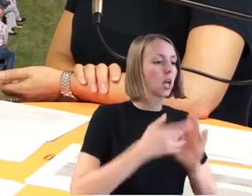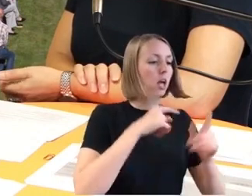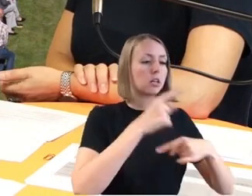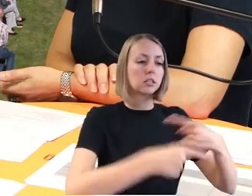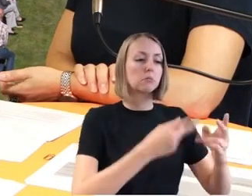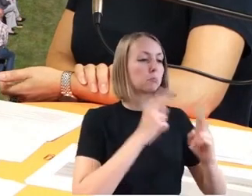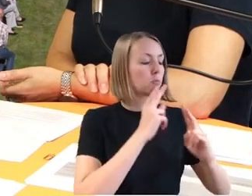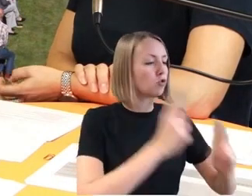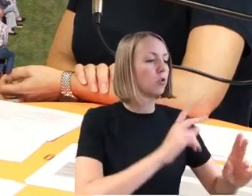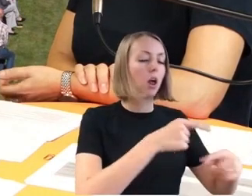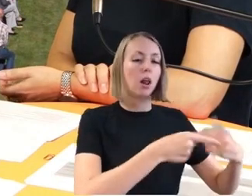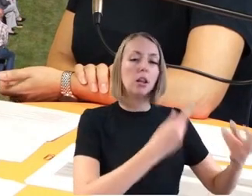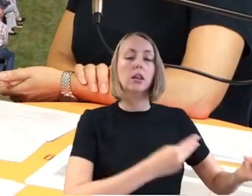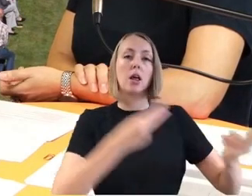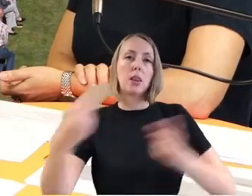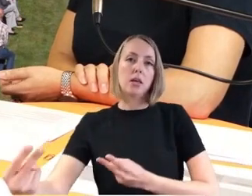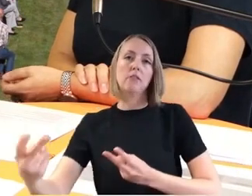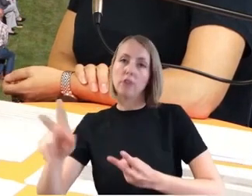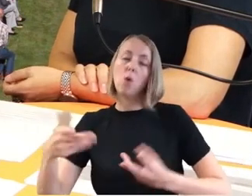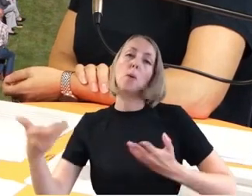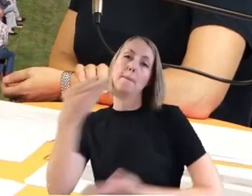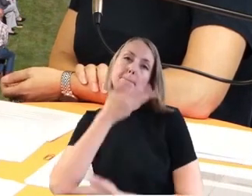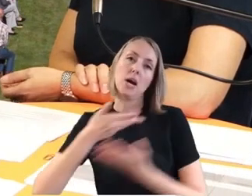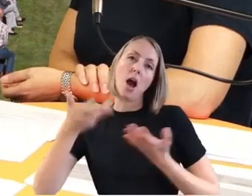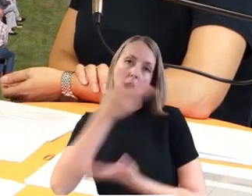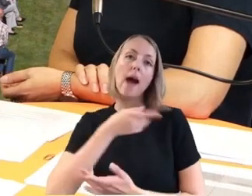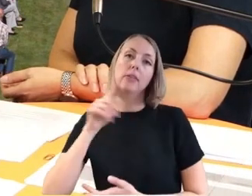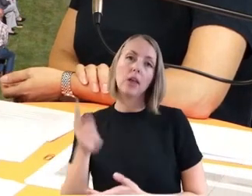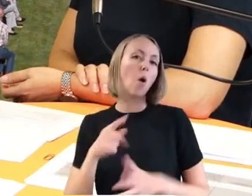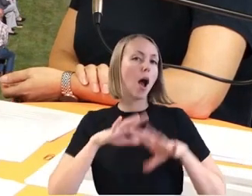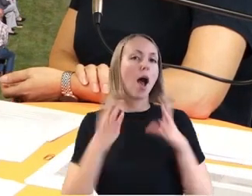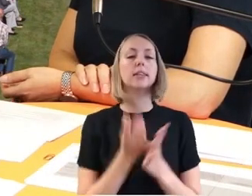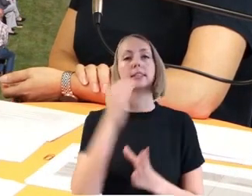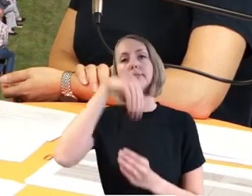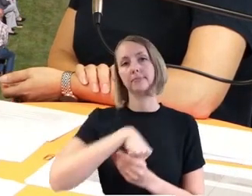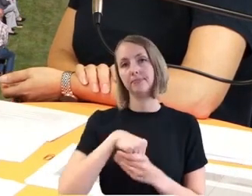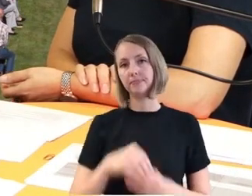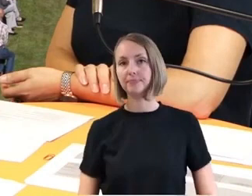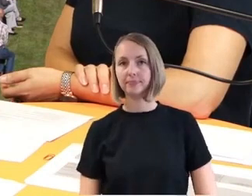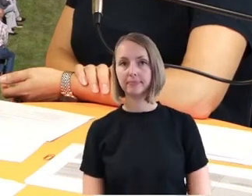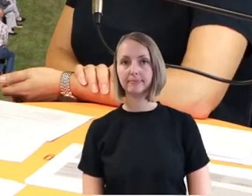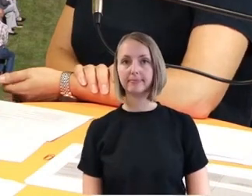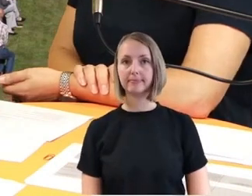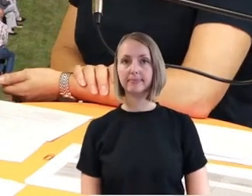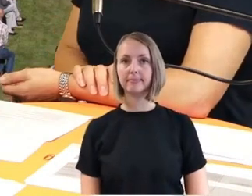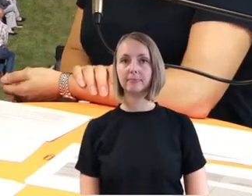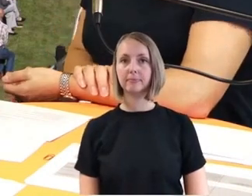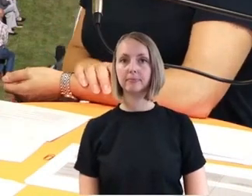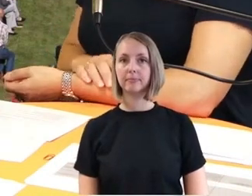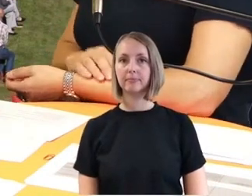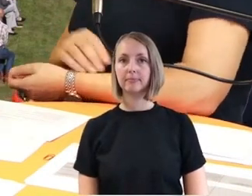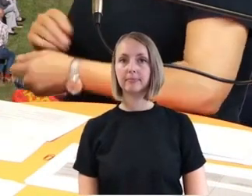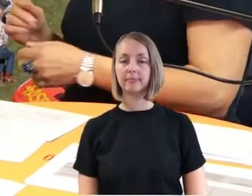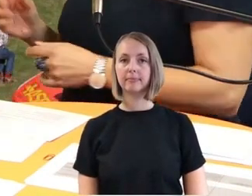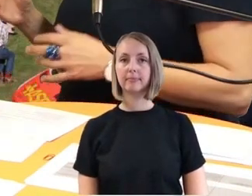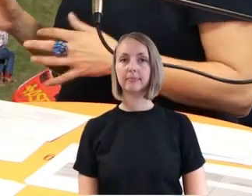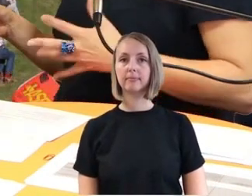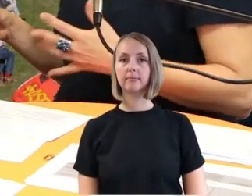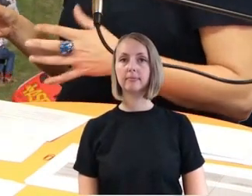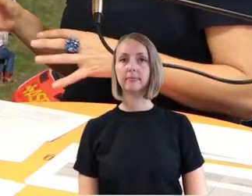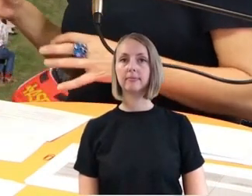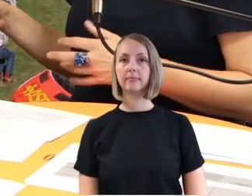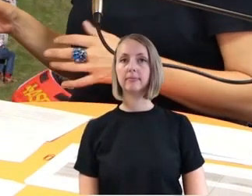begleiten und darüber hinaus auch beratend für andere behörden unterwegs sind das ist im grunde genommen ein sehr